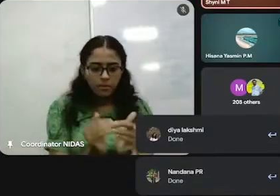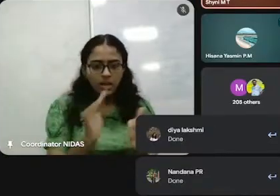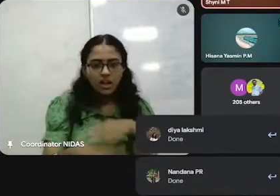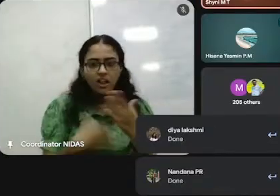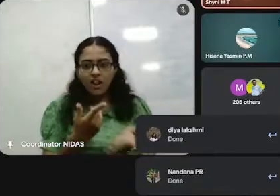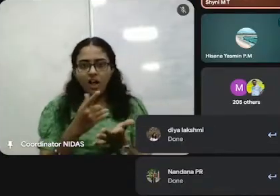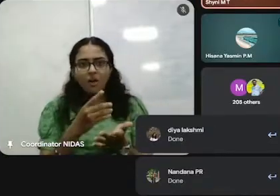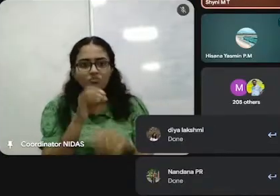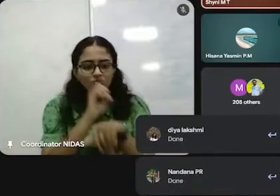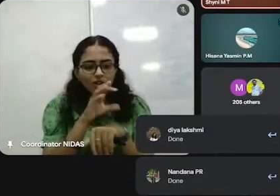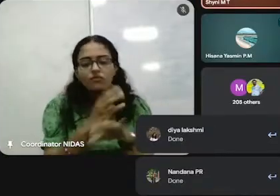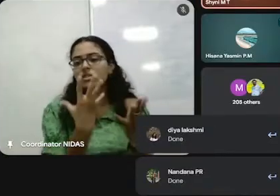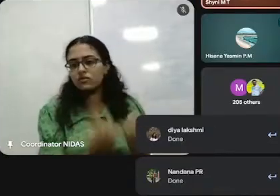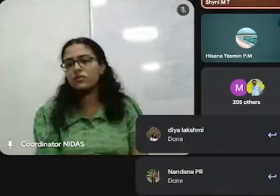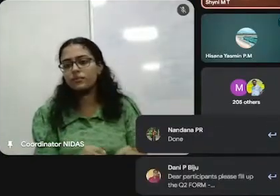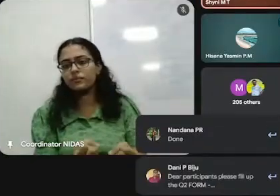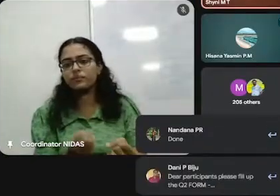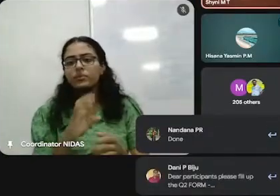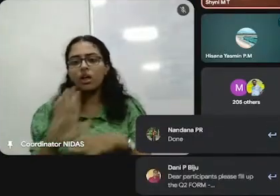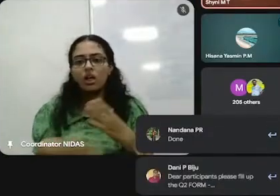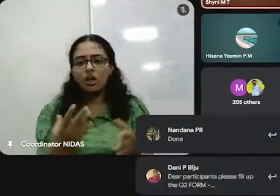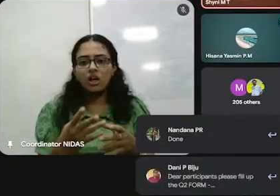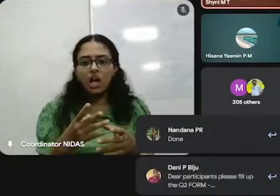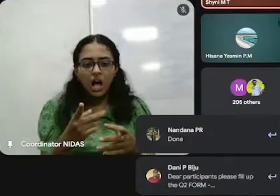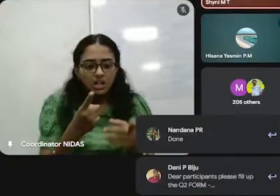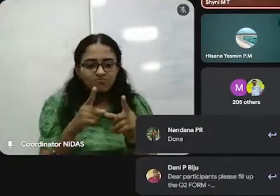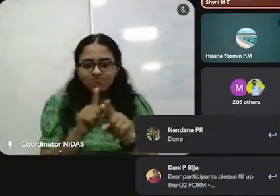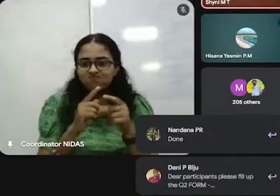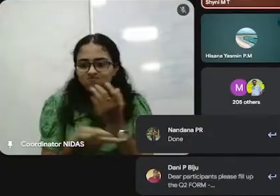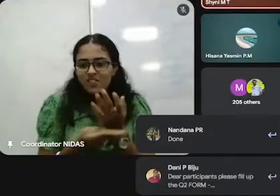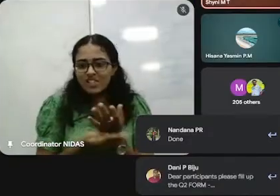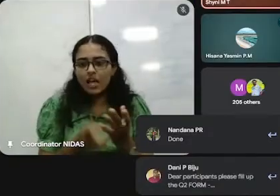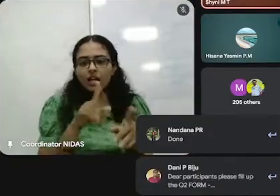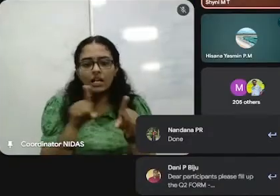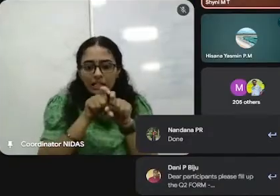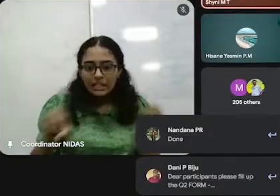നമ്മൾ തേടേണ്ടതാണ്. അത് ആക്ച്വലി കറക്റ്റ് ഡയഗ്നോസിസ് ന്യൂറോളജിസ്റ്റ് ആണ് ചെയ്യേണ്ടത്.